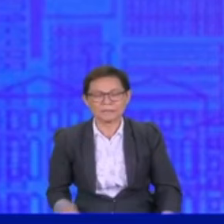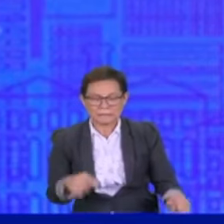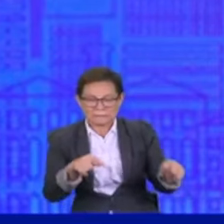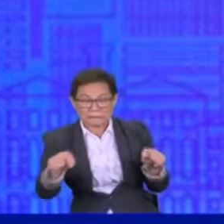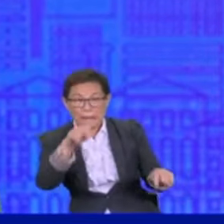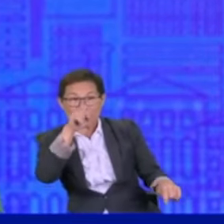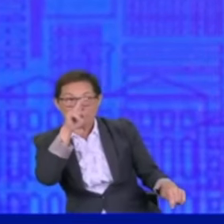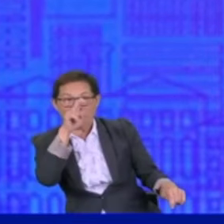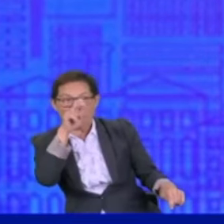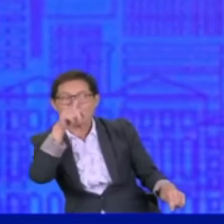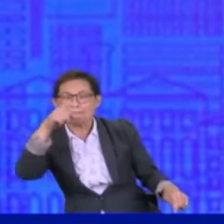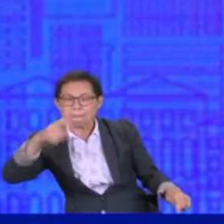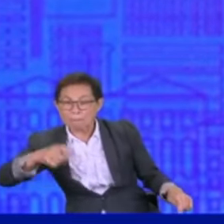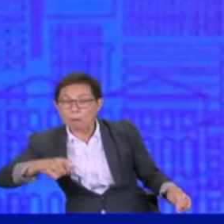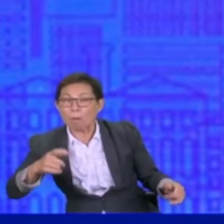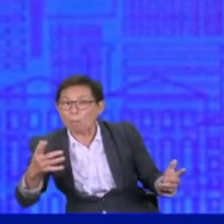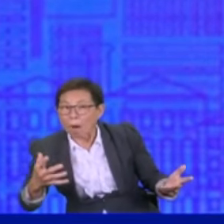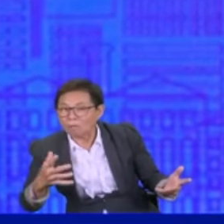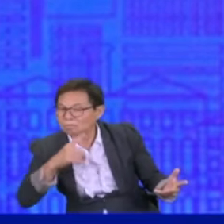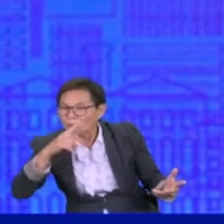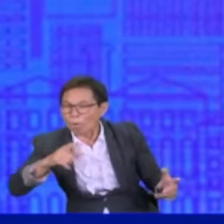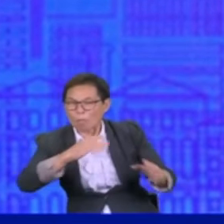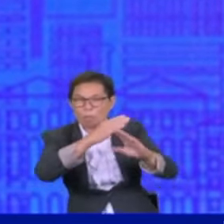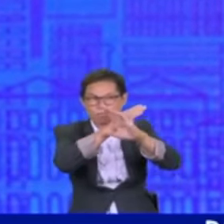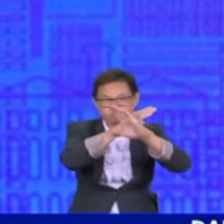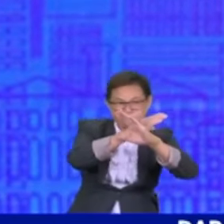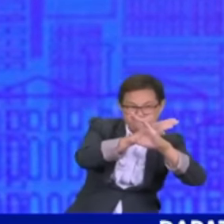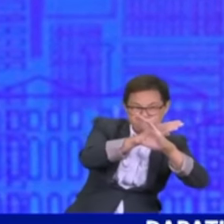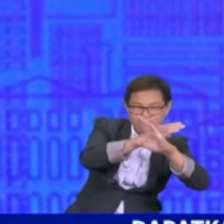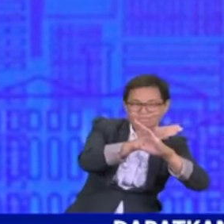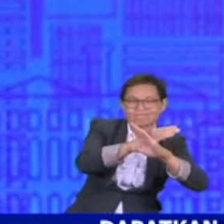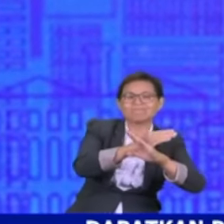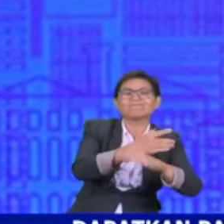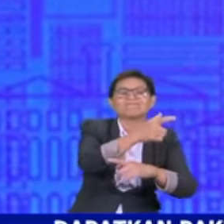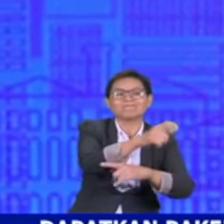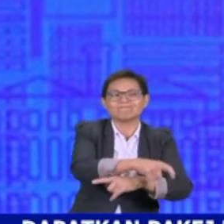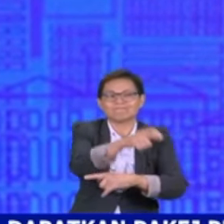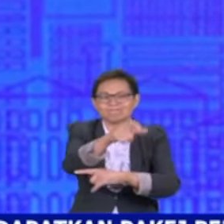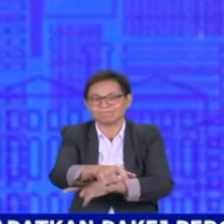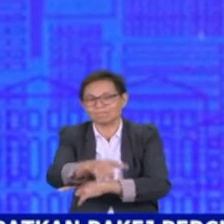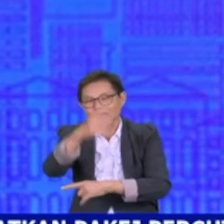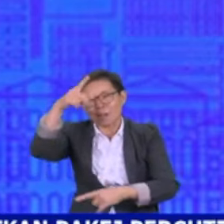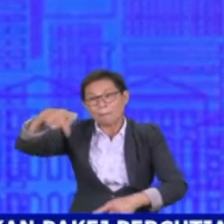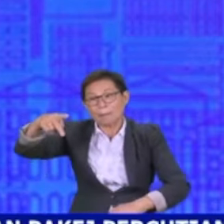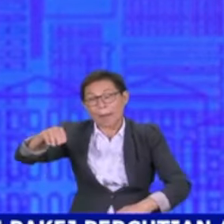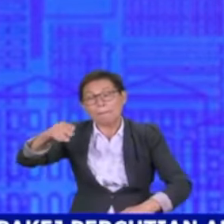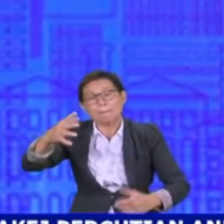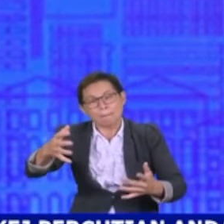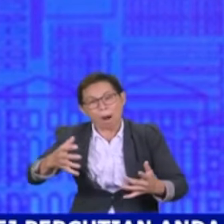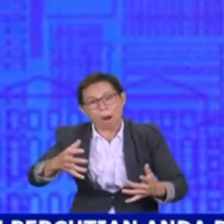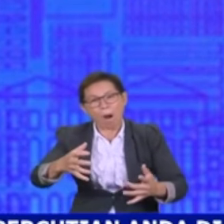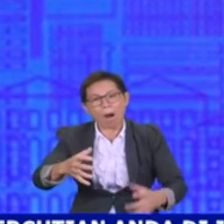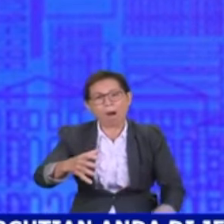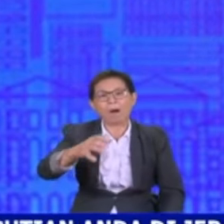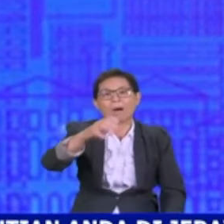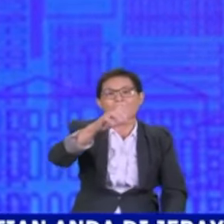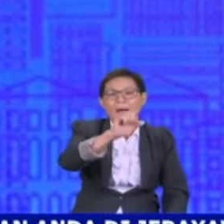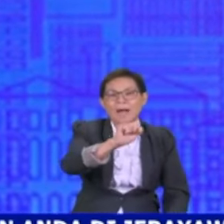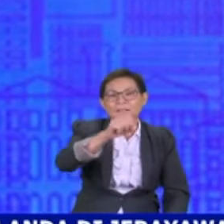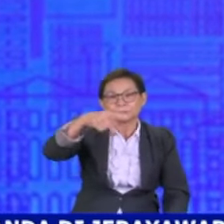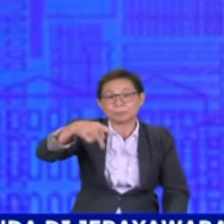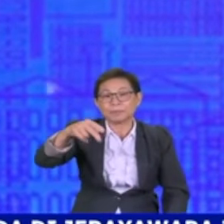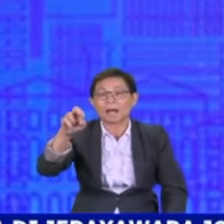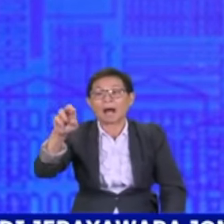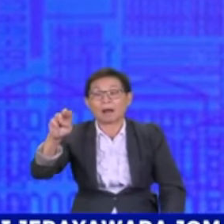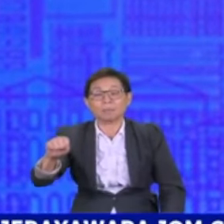Tindakan tegas perlu diambil tanpa melindungi mana-mana pihak. Perdana Menteri Dato' Sri Anwar Ibrahim mahu Suruhanjaya Pencegahan Rasuah